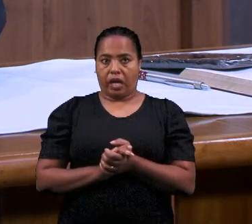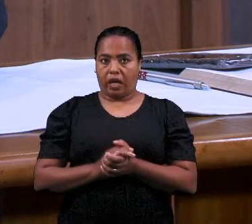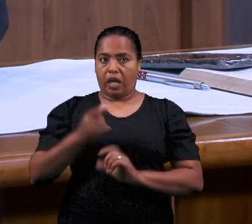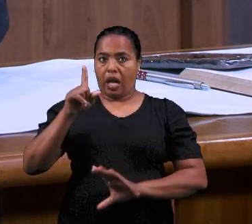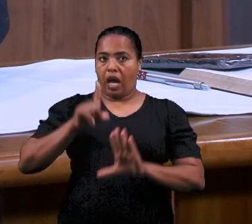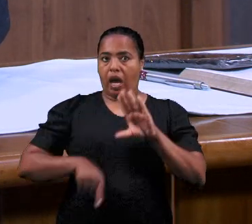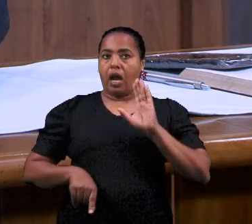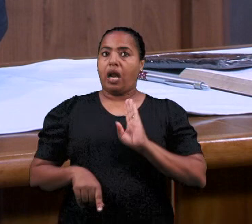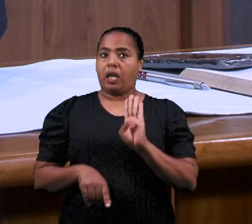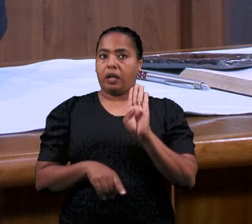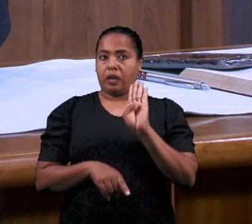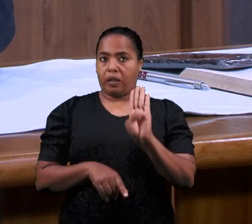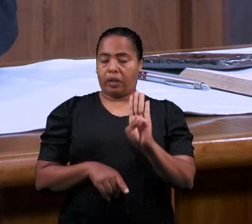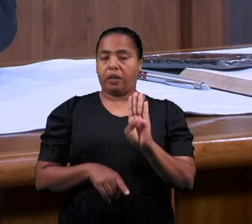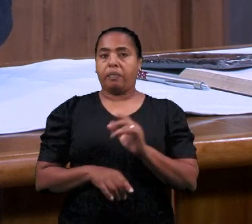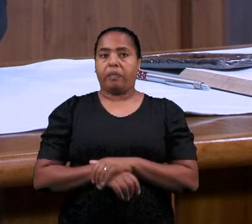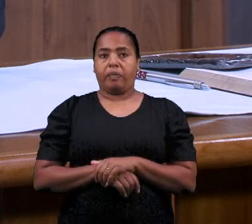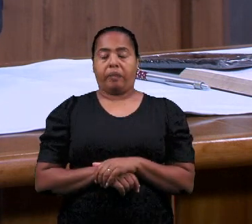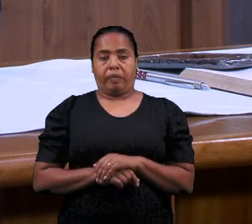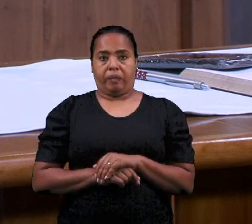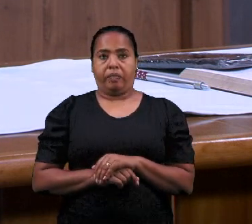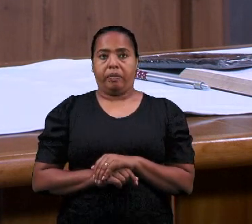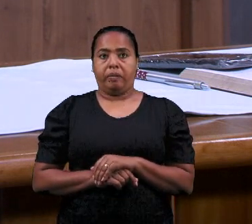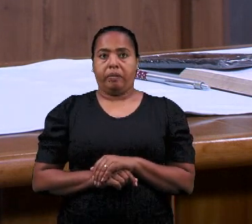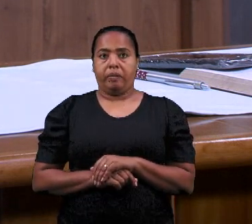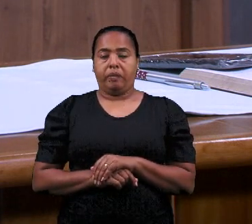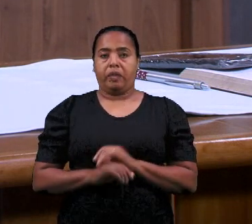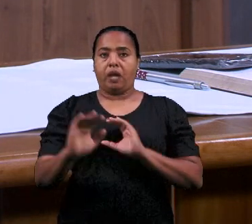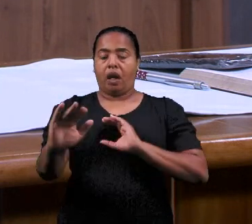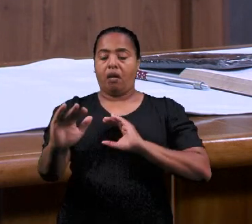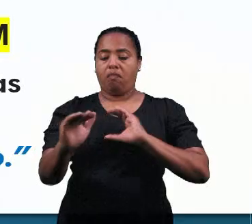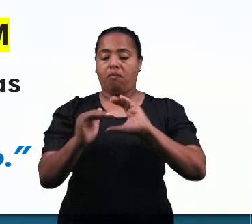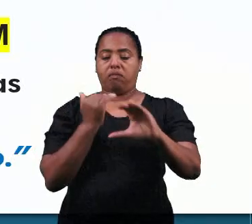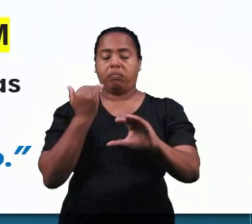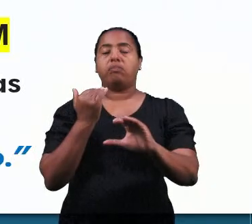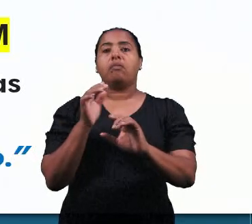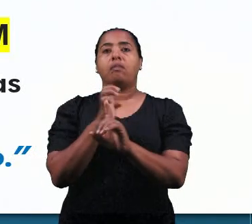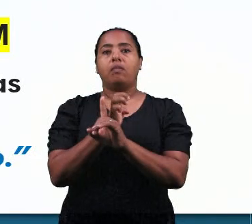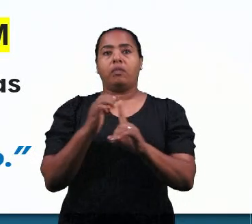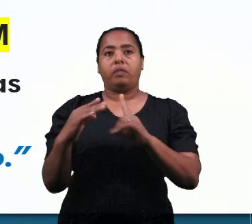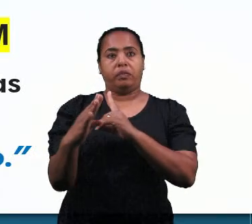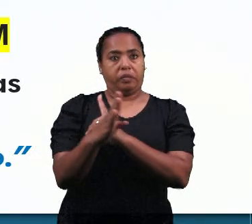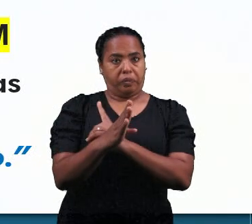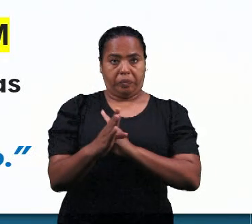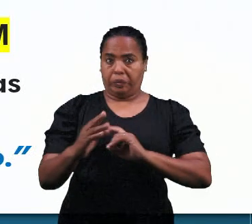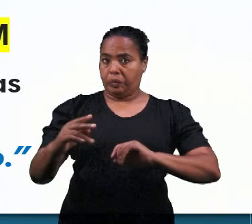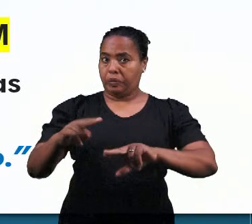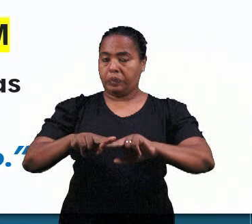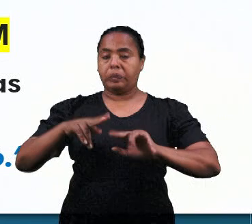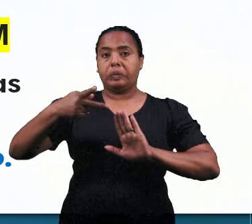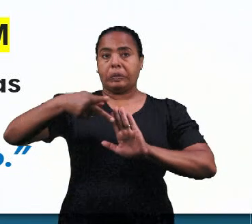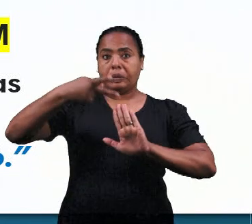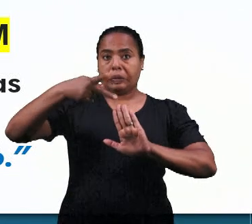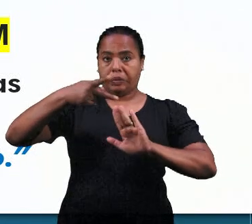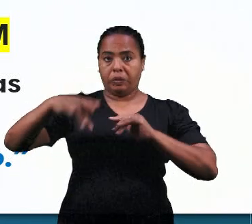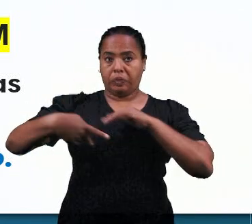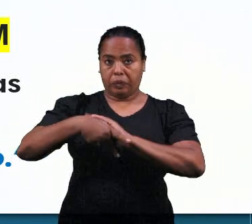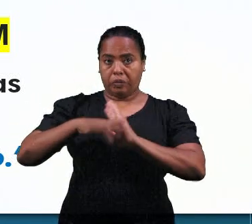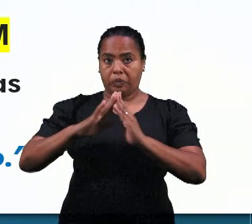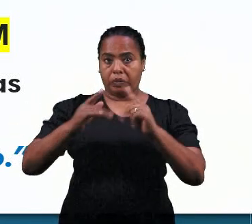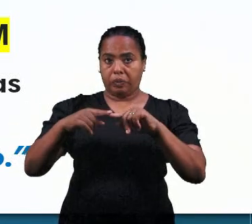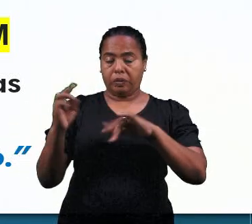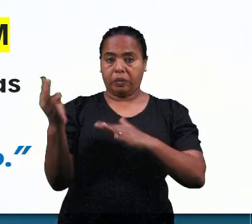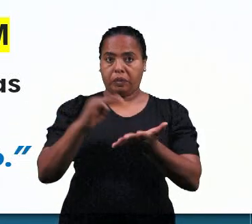lettre B, qui est la question 2, lettre B, qui est une contribution envoyée pour l'école biblique à travers le portail de l'église chrétienne